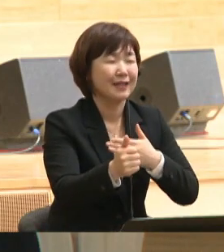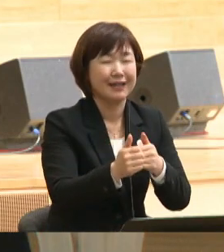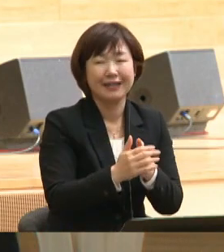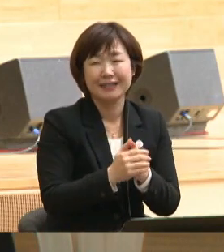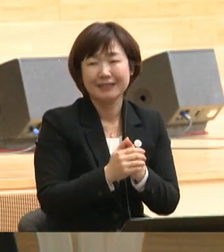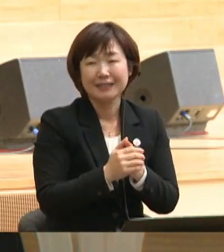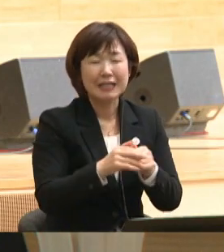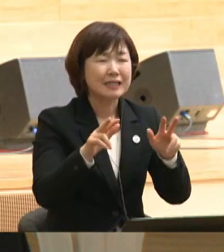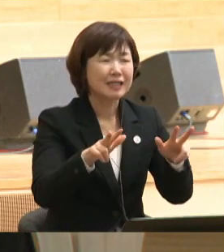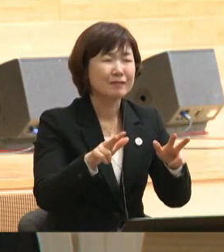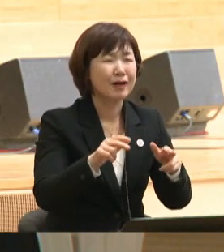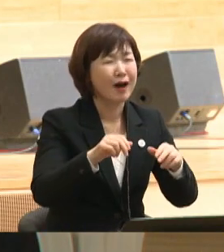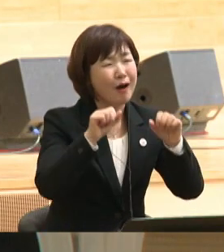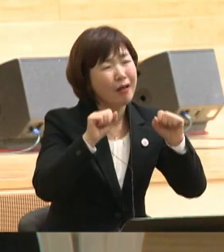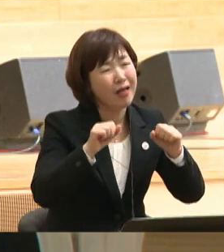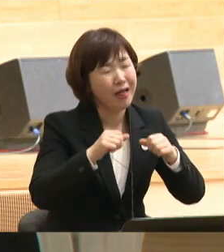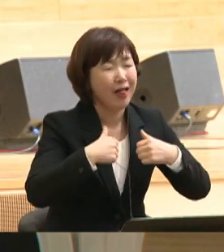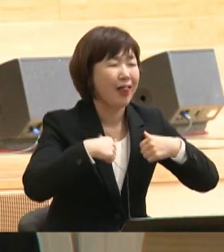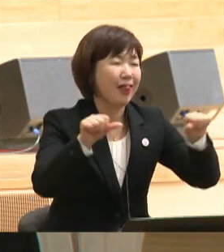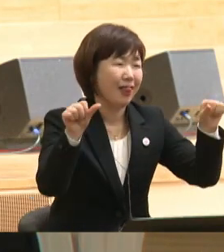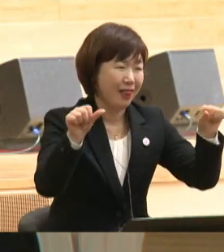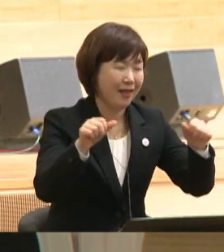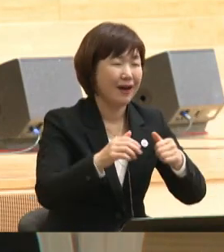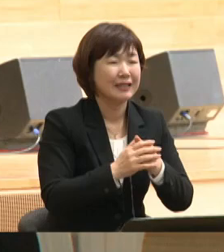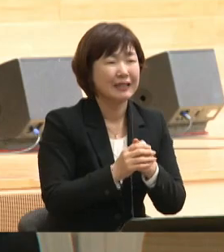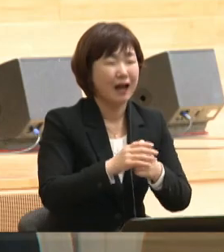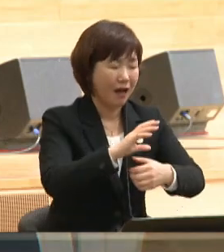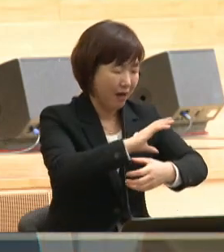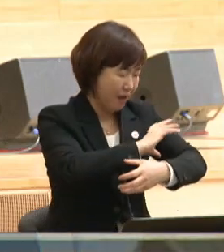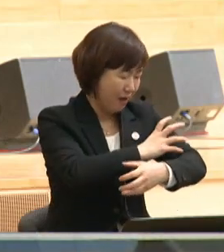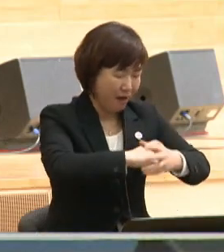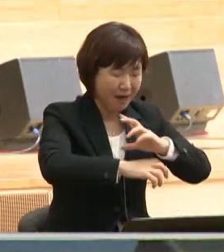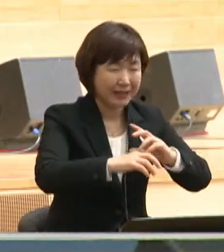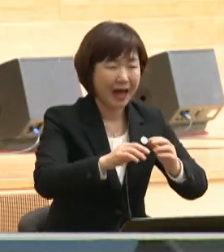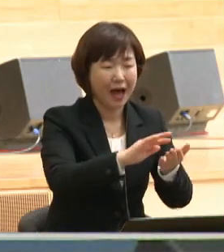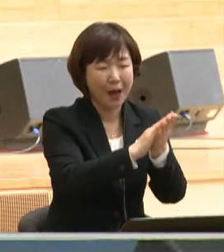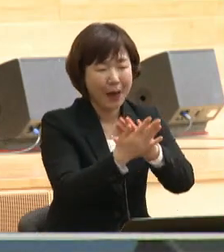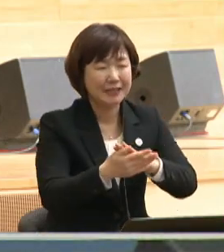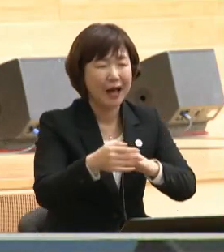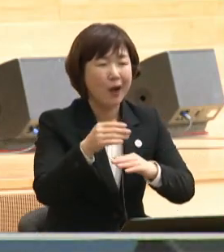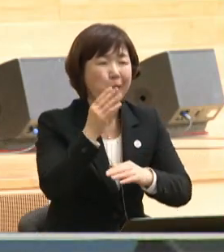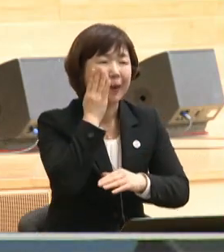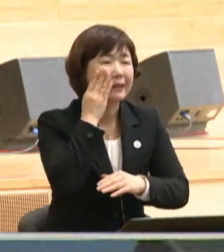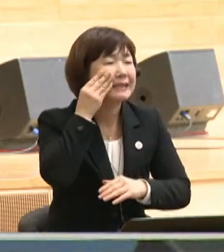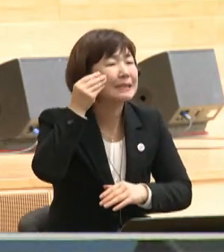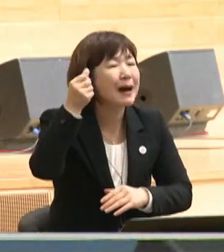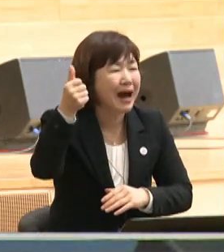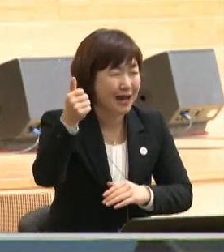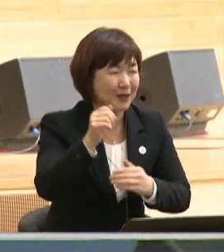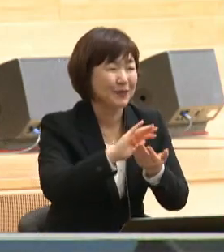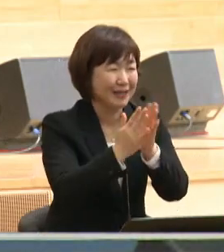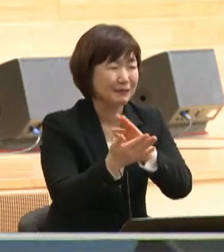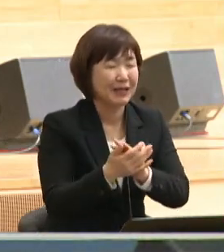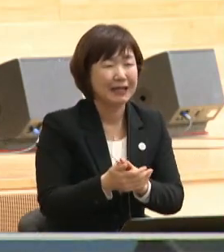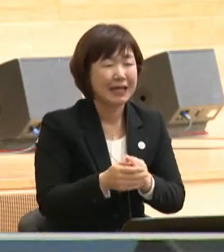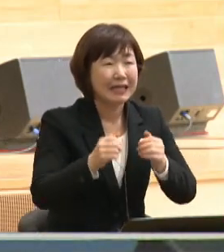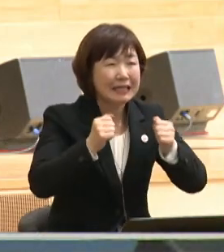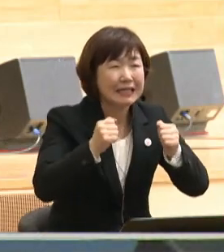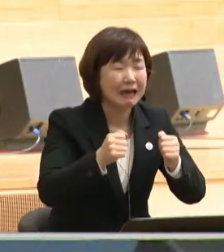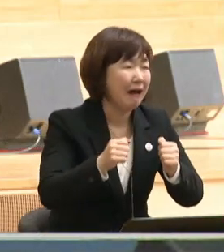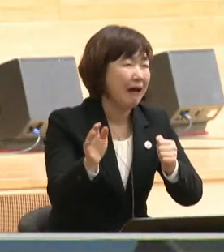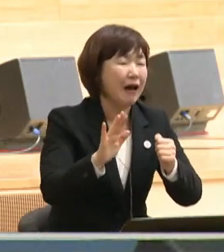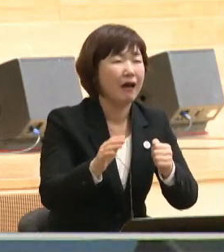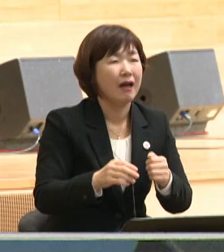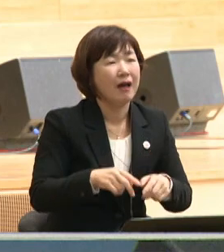근데 지금은 운동을 안 하다 보니까 근육이 다 빠져 버렸어요 다 지방으로 바뀌었습니다 이제는 뛰기는 커녕 걷기도